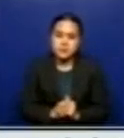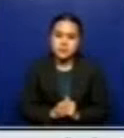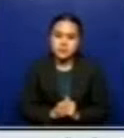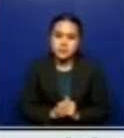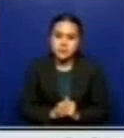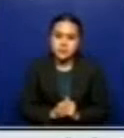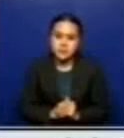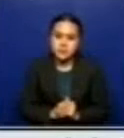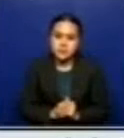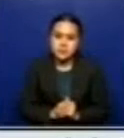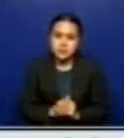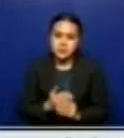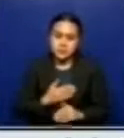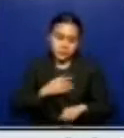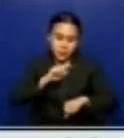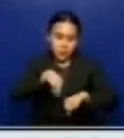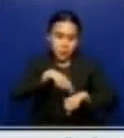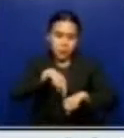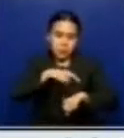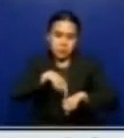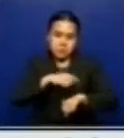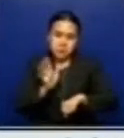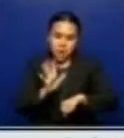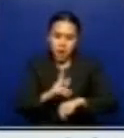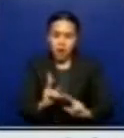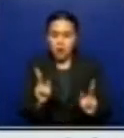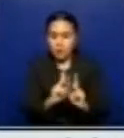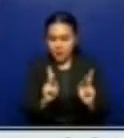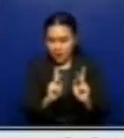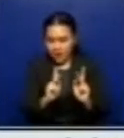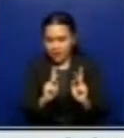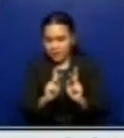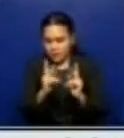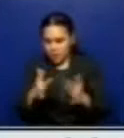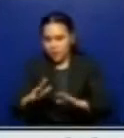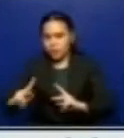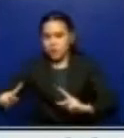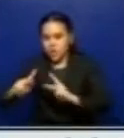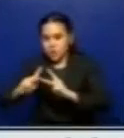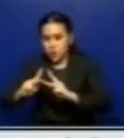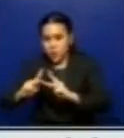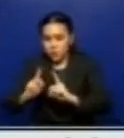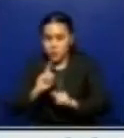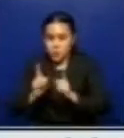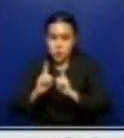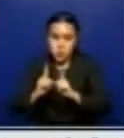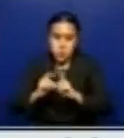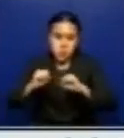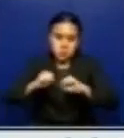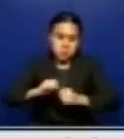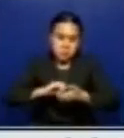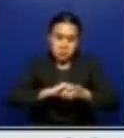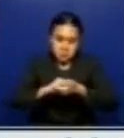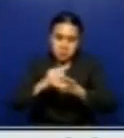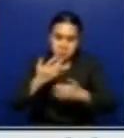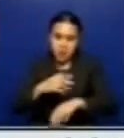ากให้ท่านกรรมาธิการไปประสานเจ้ากระทรวงให้ลองคิดผมเห็นแล้ว